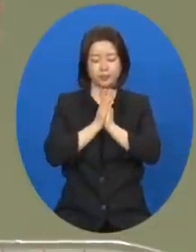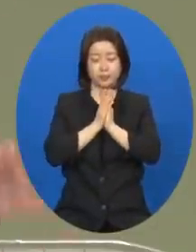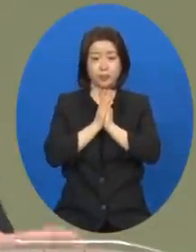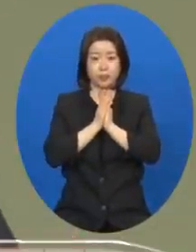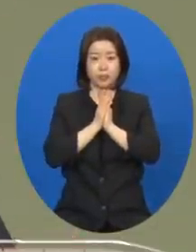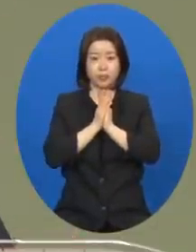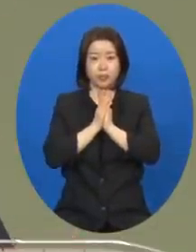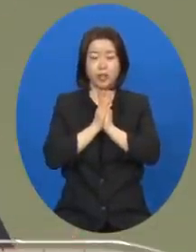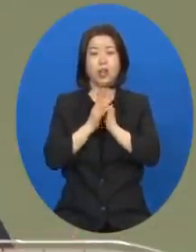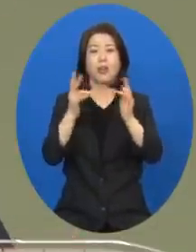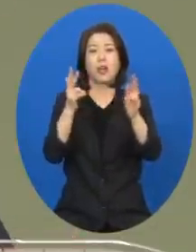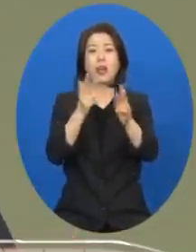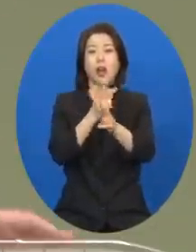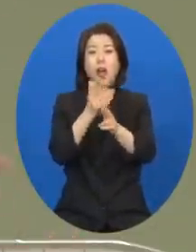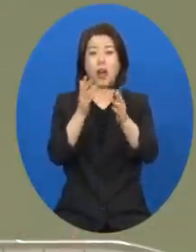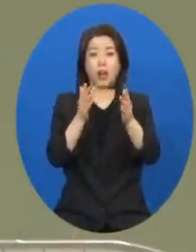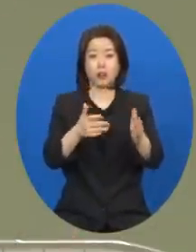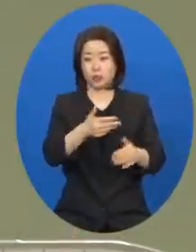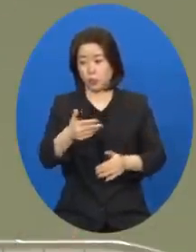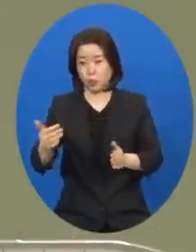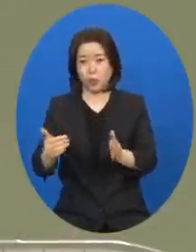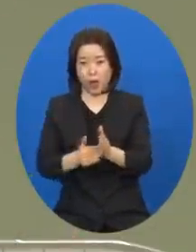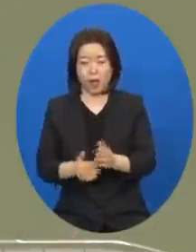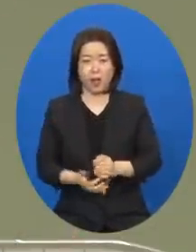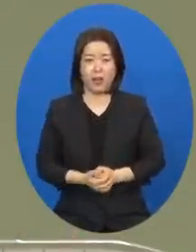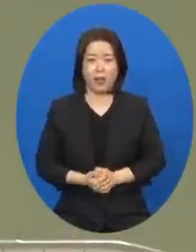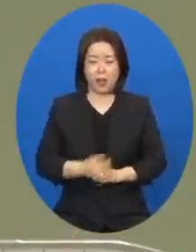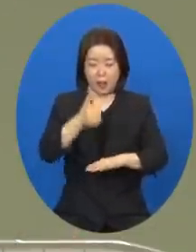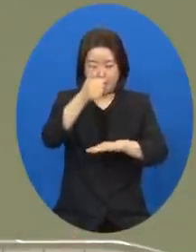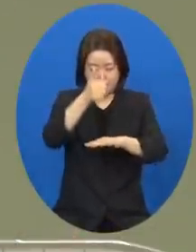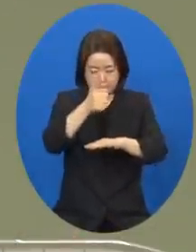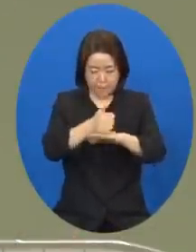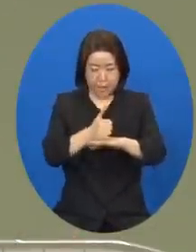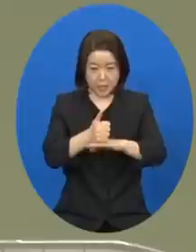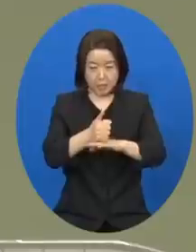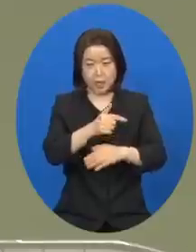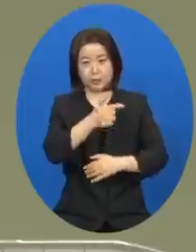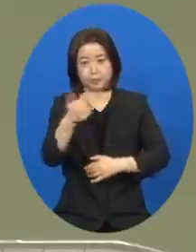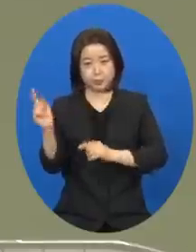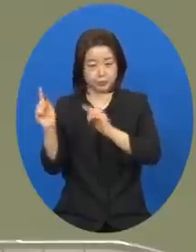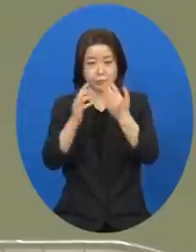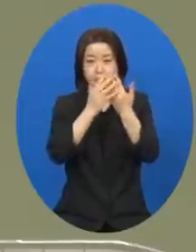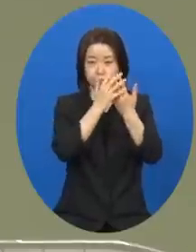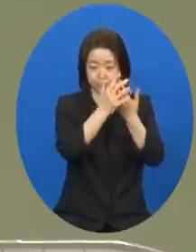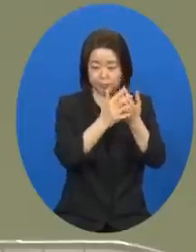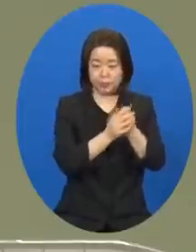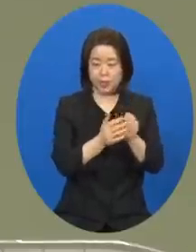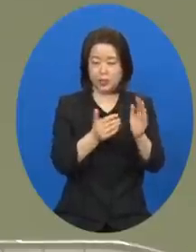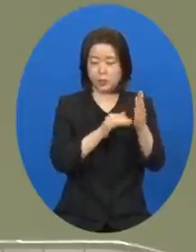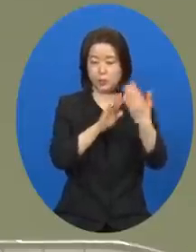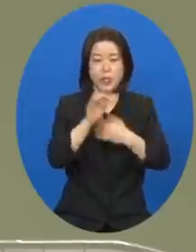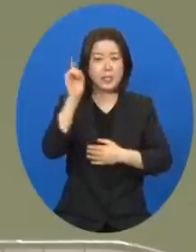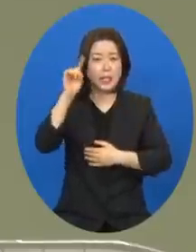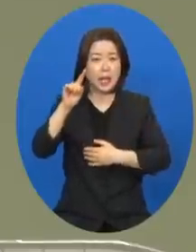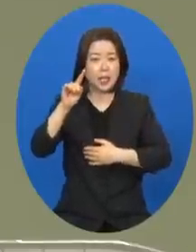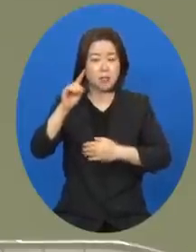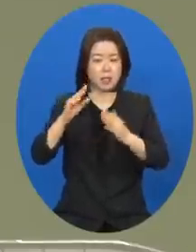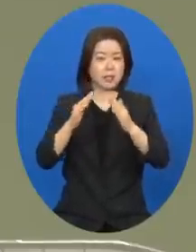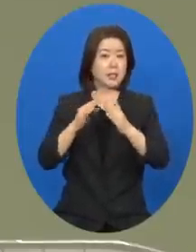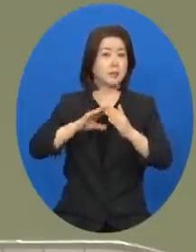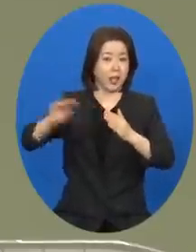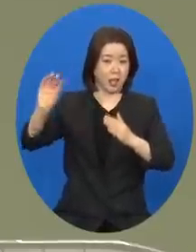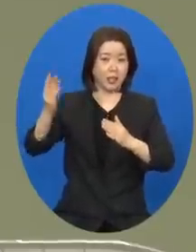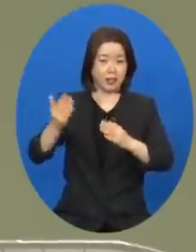주간이 다 지났습니다. 마지막 저녁 집회가 끝나고 이제 내일이면 내려가야 돼요. 저녁